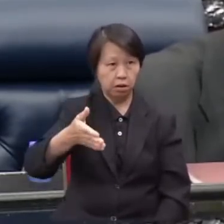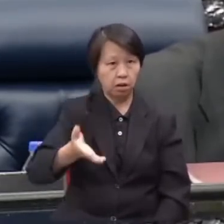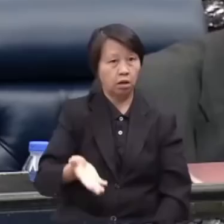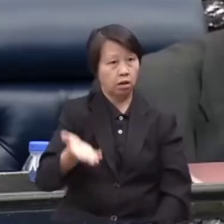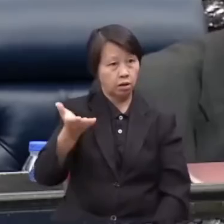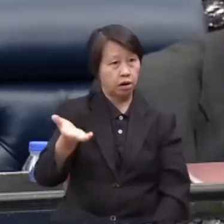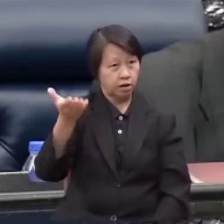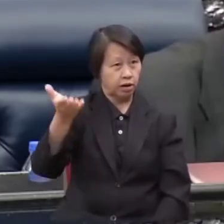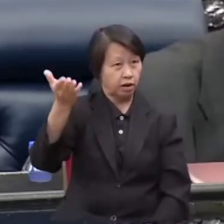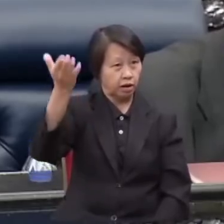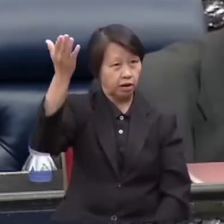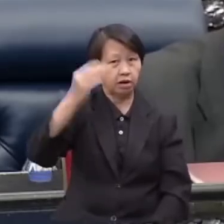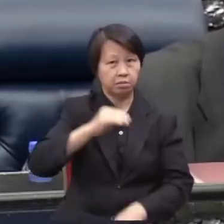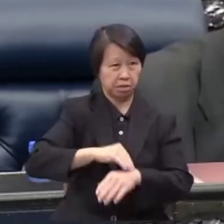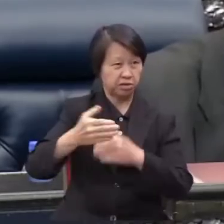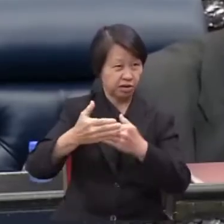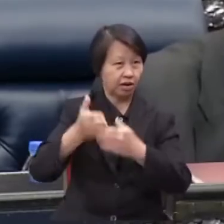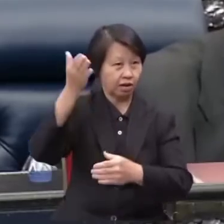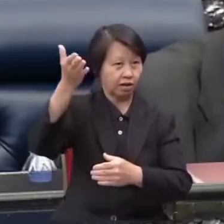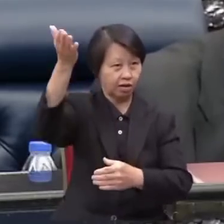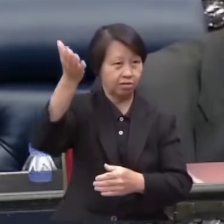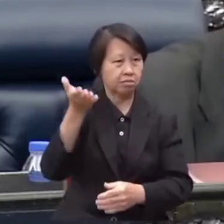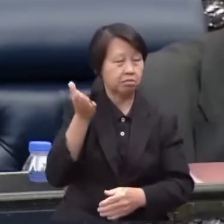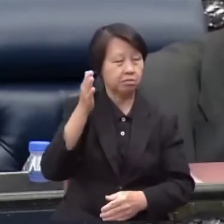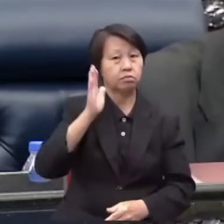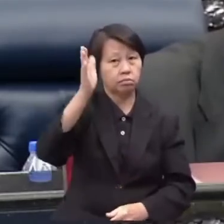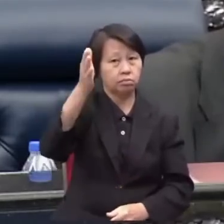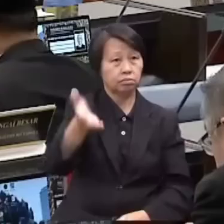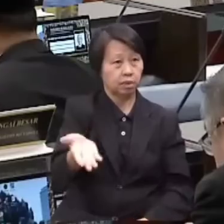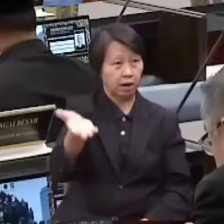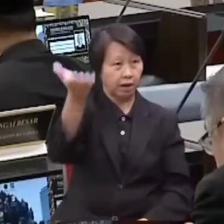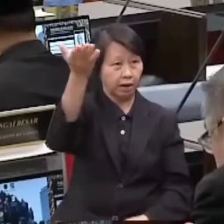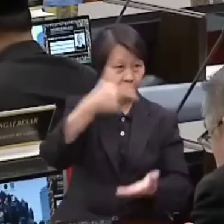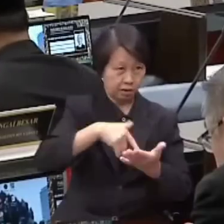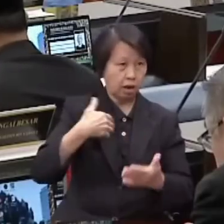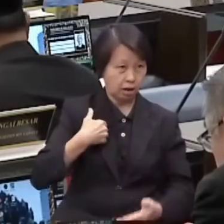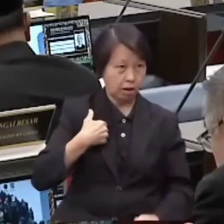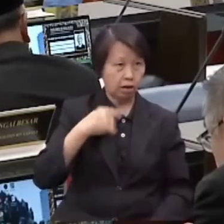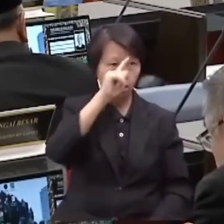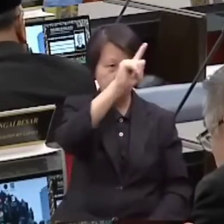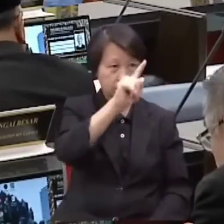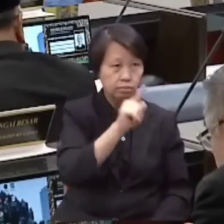meningkat lagi dalam jangka masa terdekat? Terima kasih. Terima kasih, Puan Menteri.